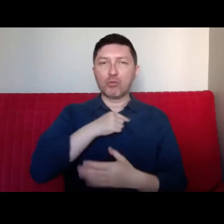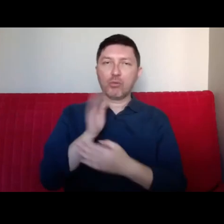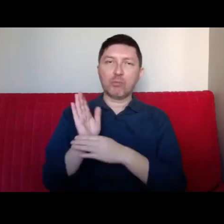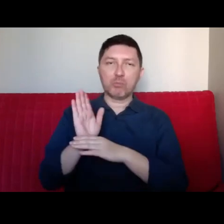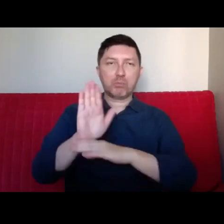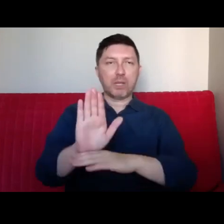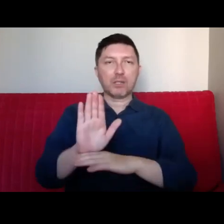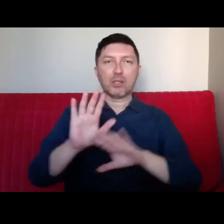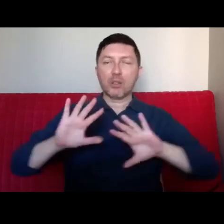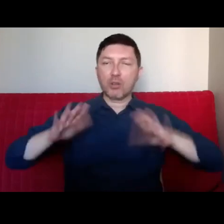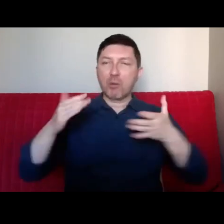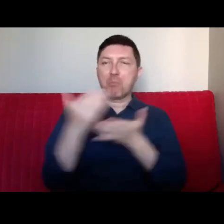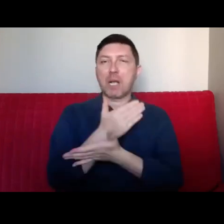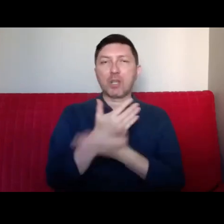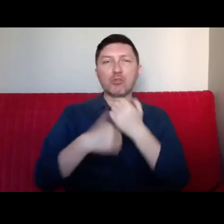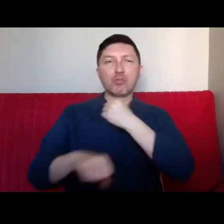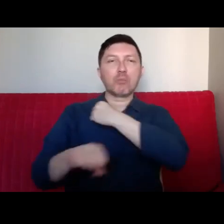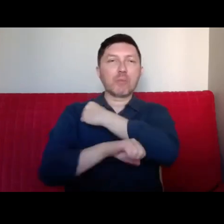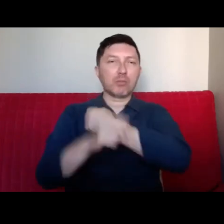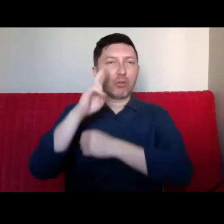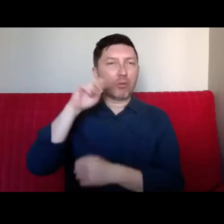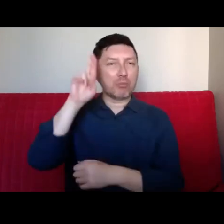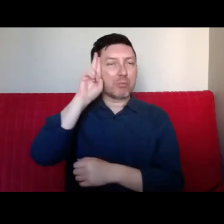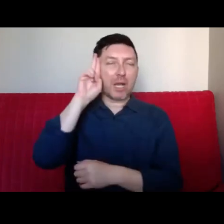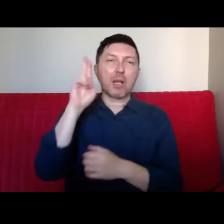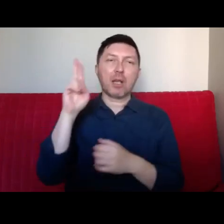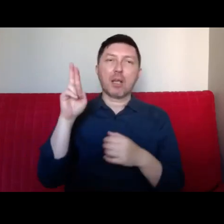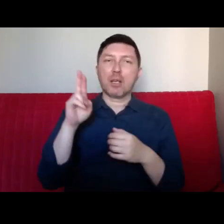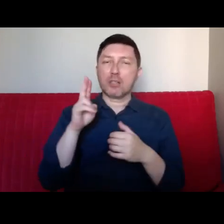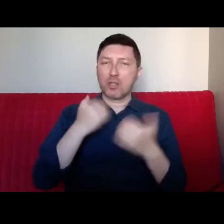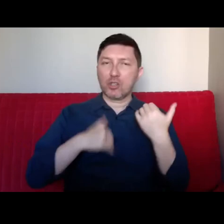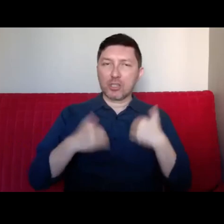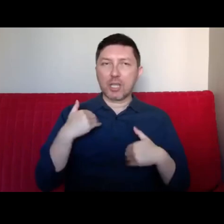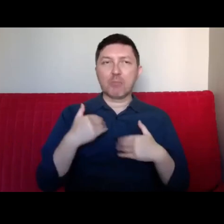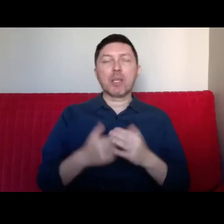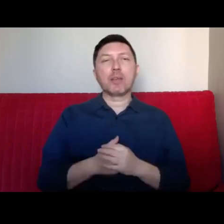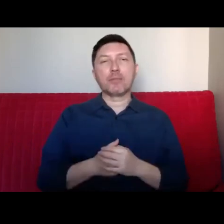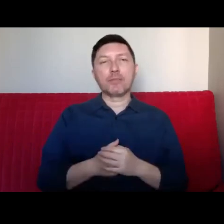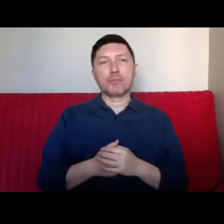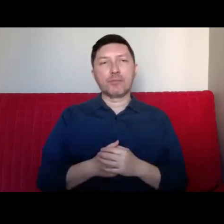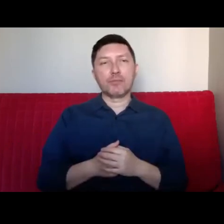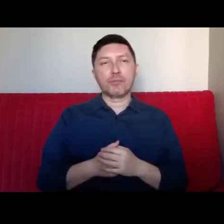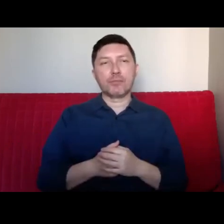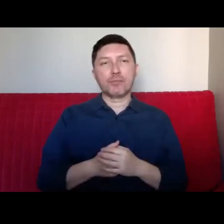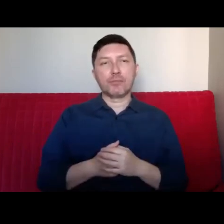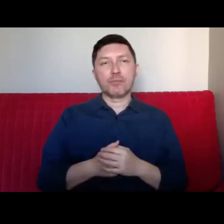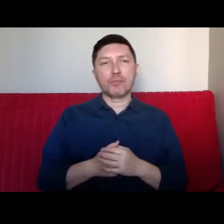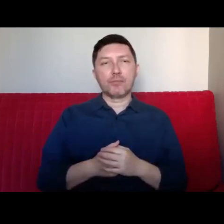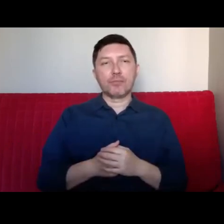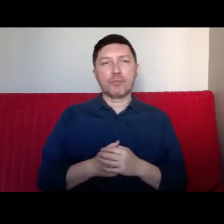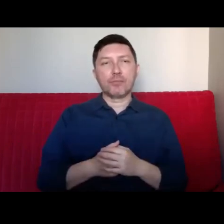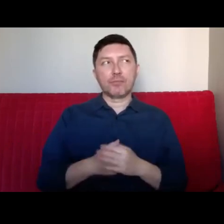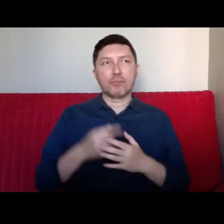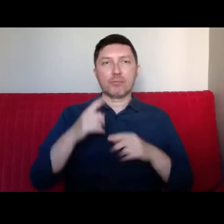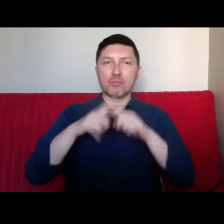pour l'emploi des personnes sans handicap dans les différents pays, les défis auxquels nous faisons face, les solutions apportées, et